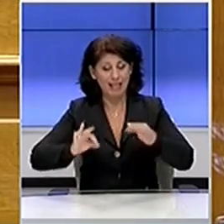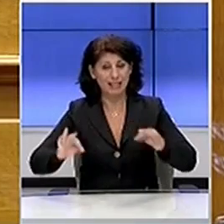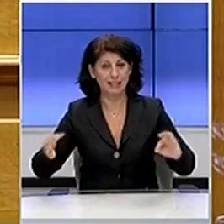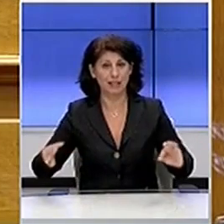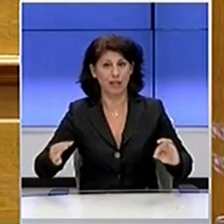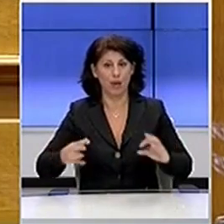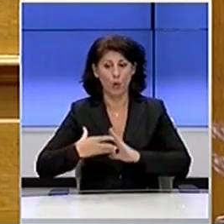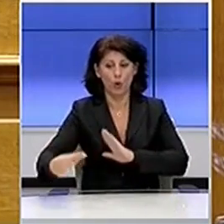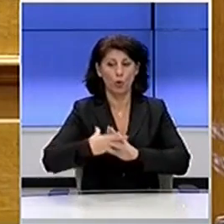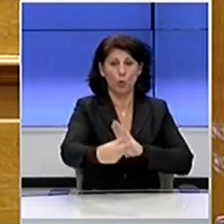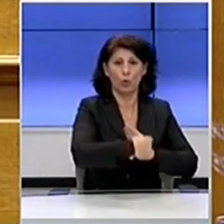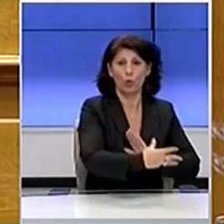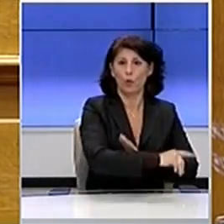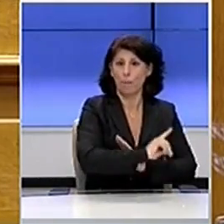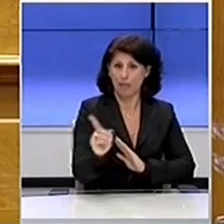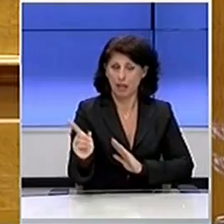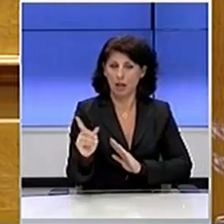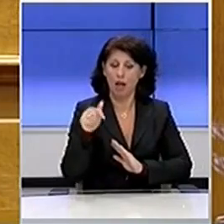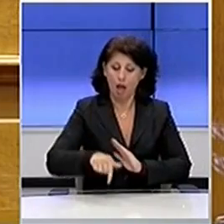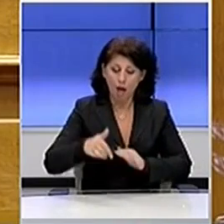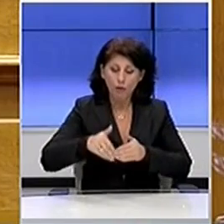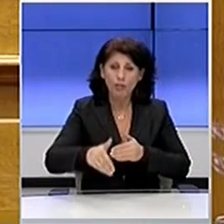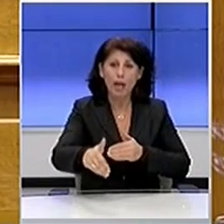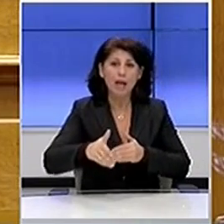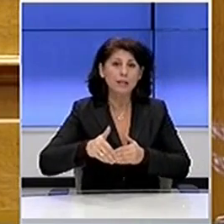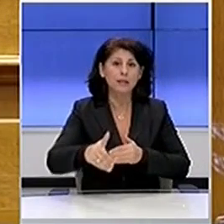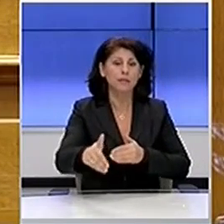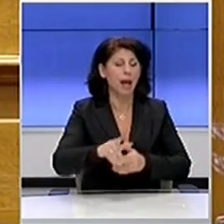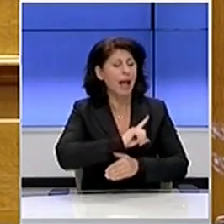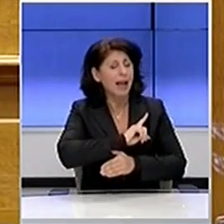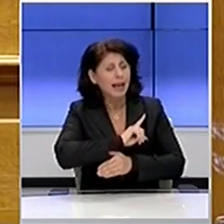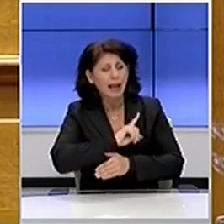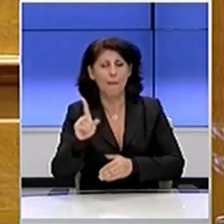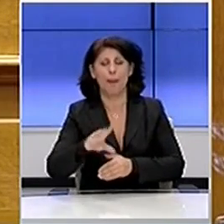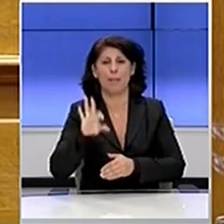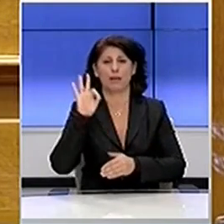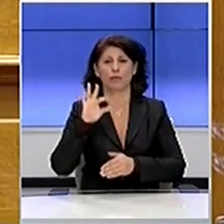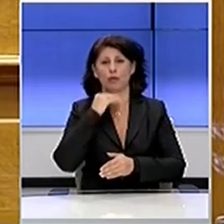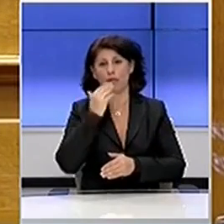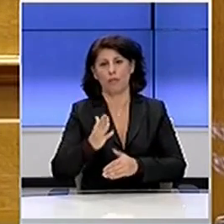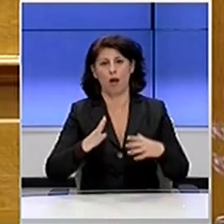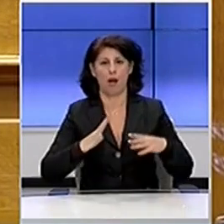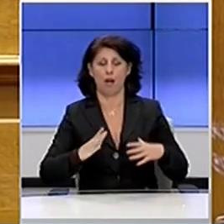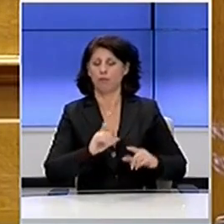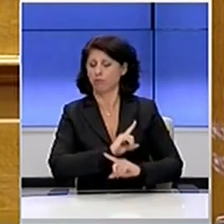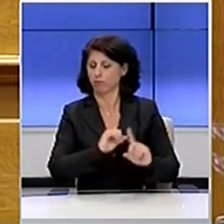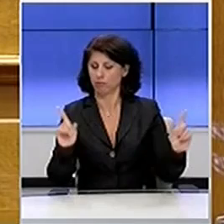μετάδοσης. Και βέβαια, σε αυτό το διάστημα, σε καμία περίπτωση δεν επιτρέπεται να χαλαρώσουμε. Αλλά